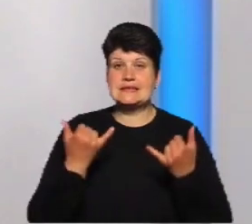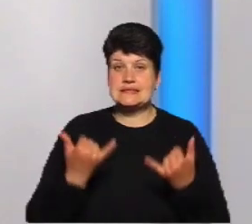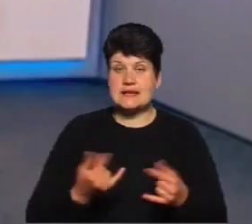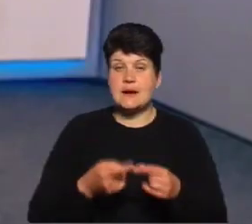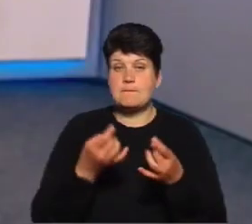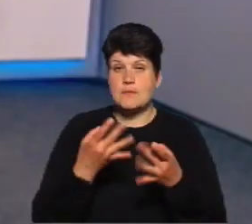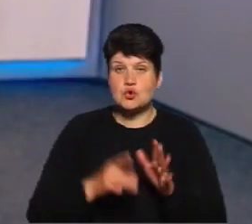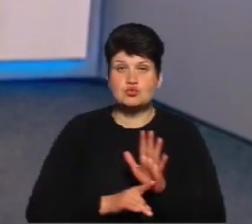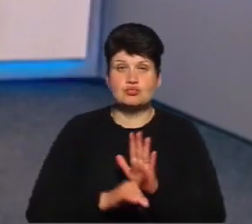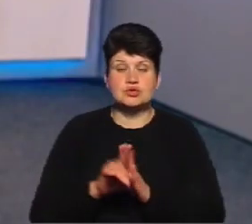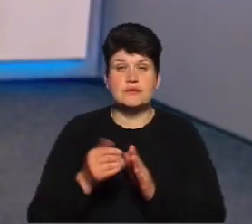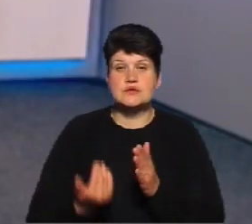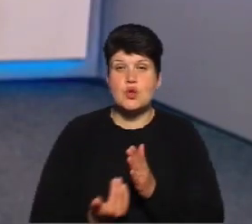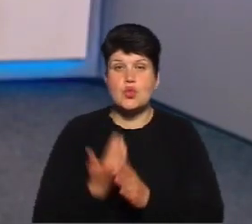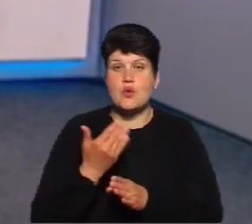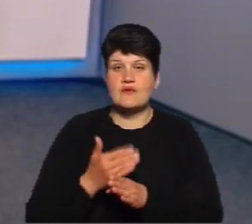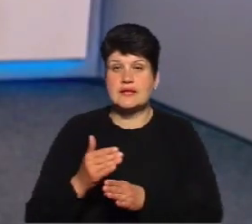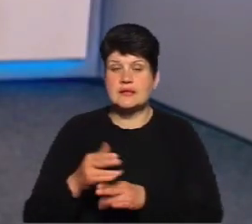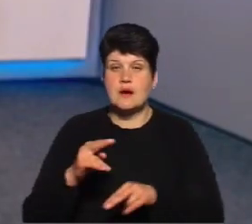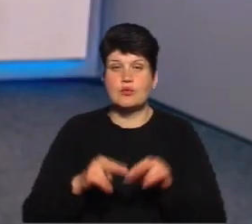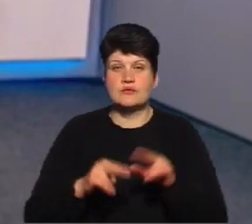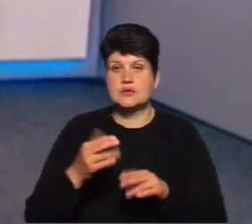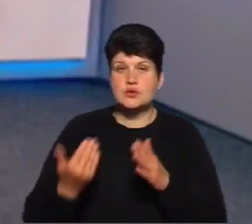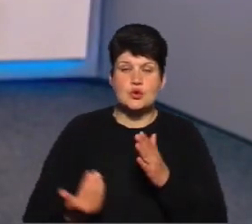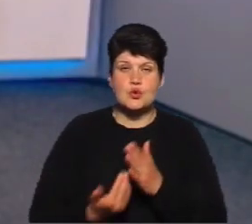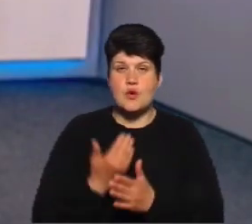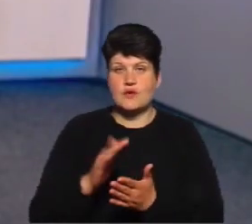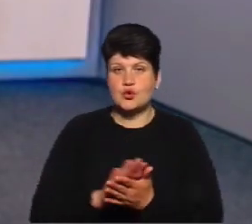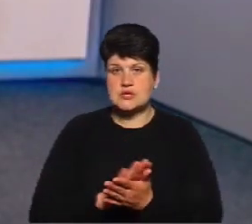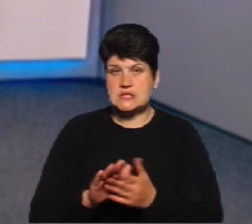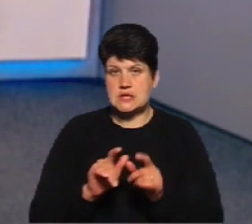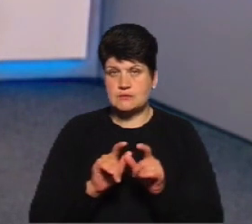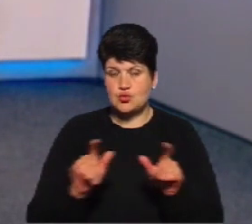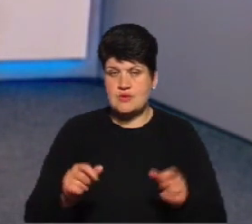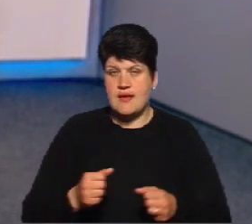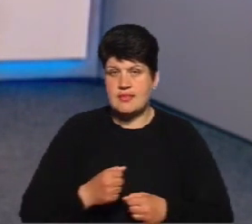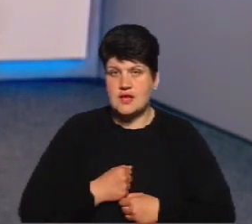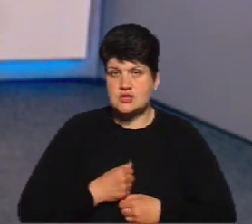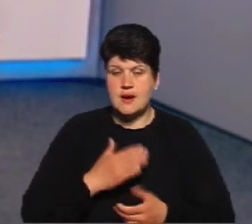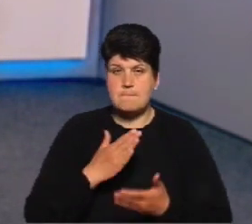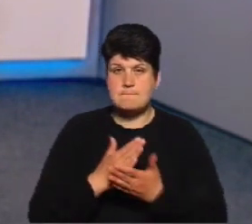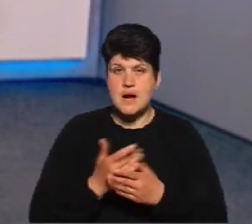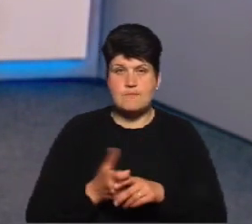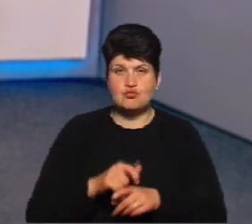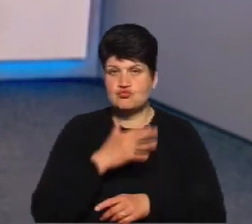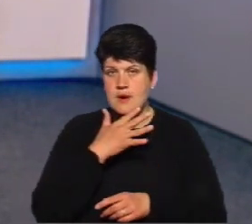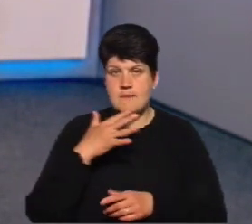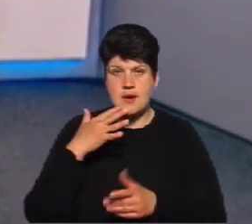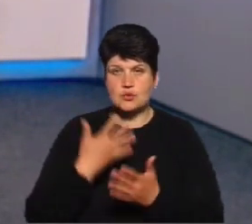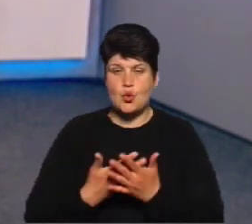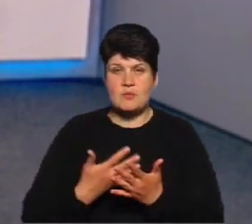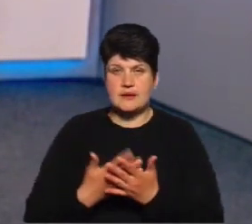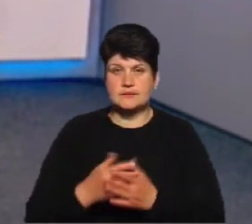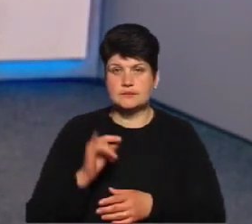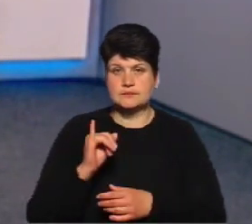новий етап будівництва нових очисних споруд, але, на жаль, маємо дуже багато прикладів негативного характеру.